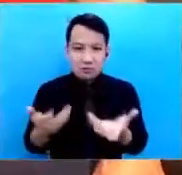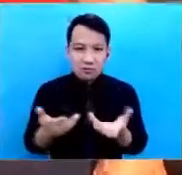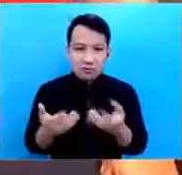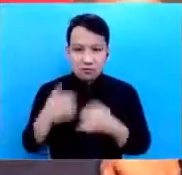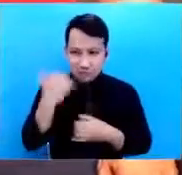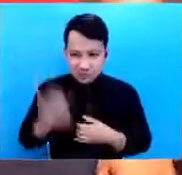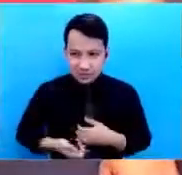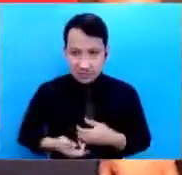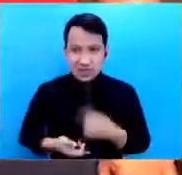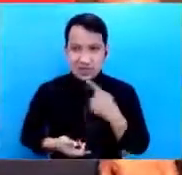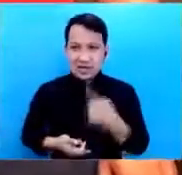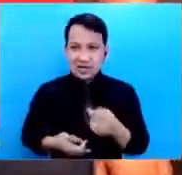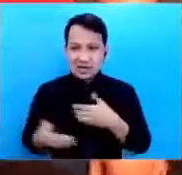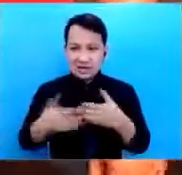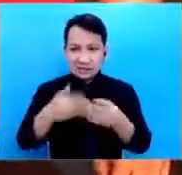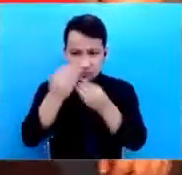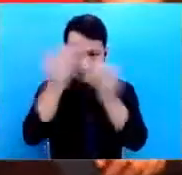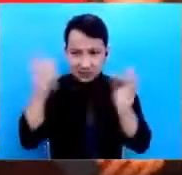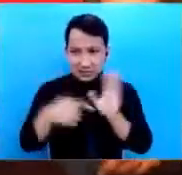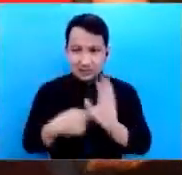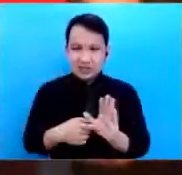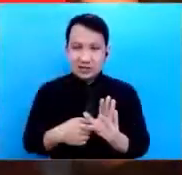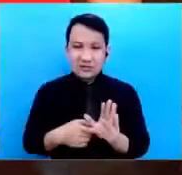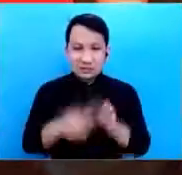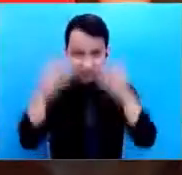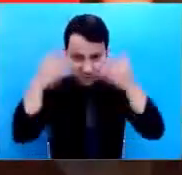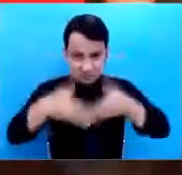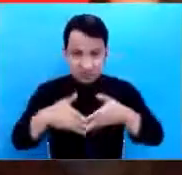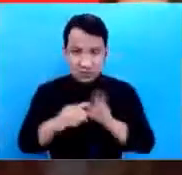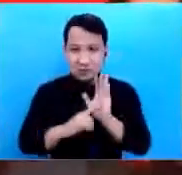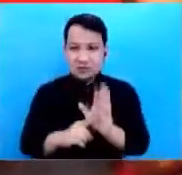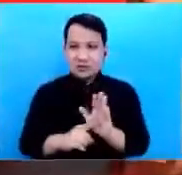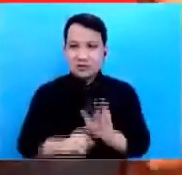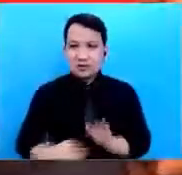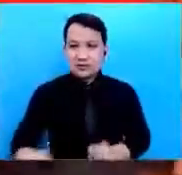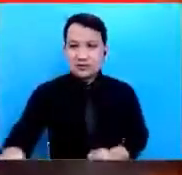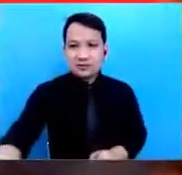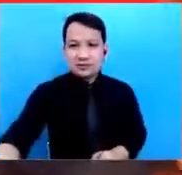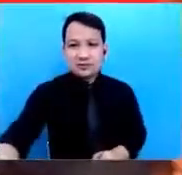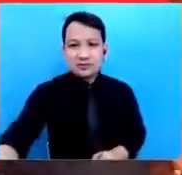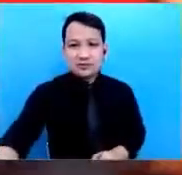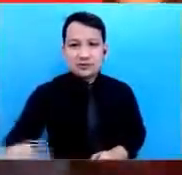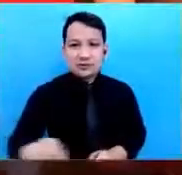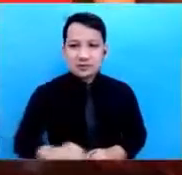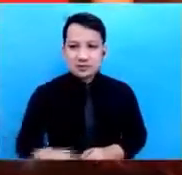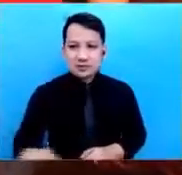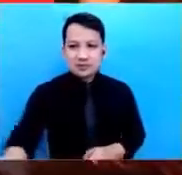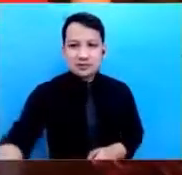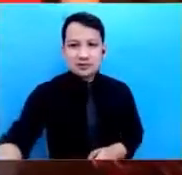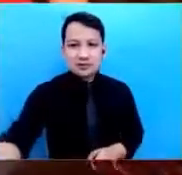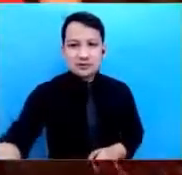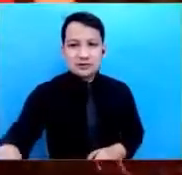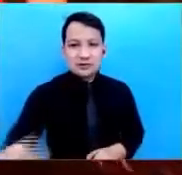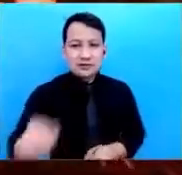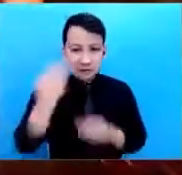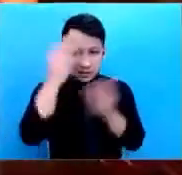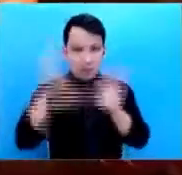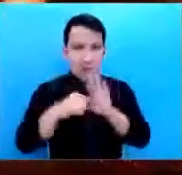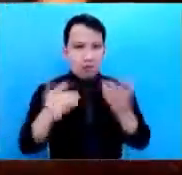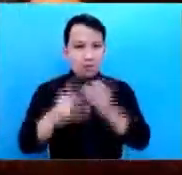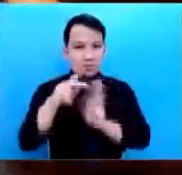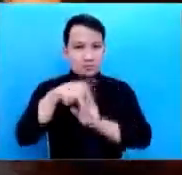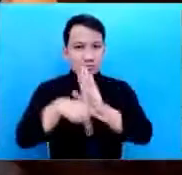inimbitang artista. Nais na raw kasi nilang sumentro ang programa sa kanilang mga plataforma. Pero sabi ng COMELEC, wala silang campaign